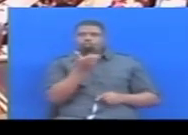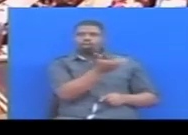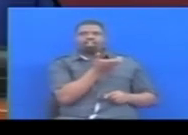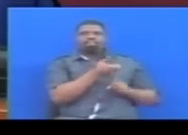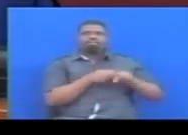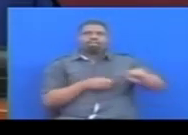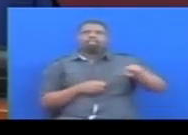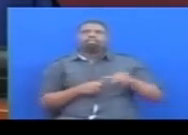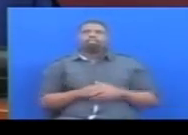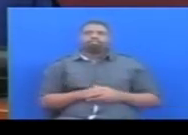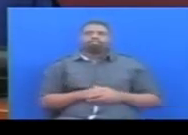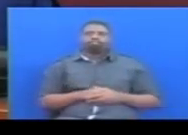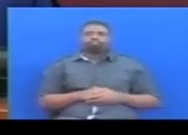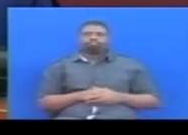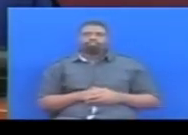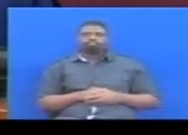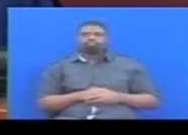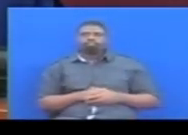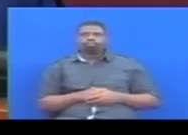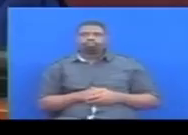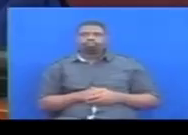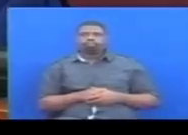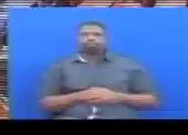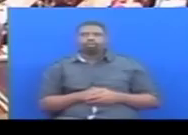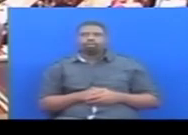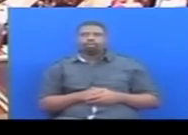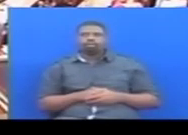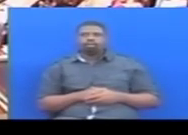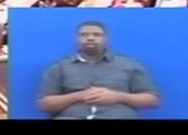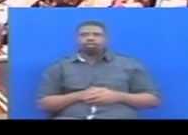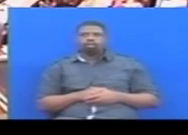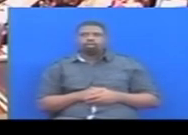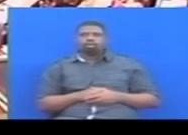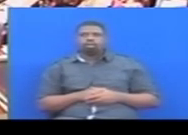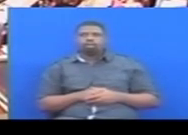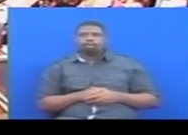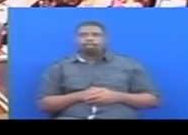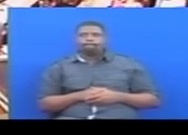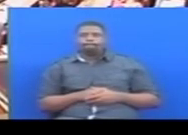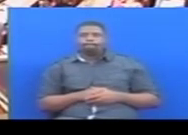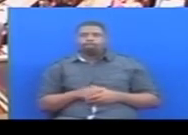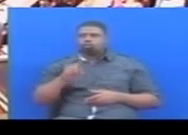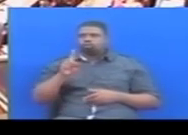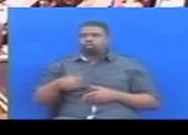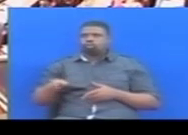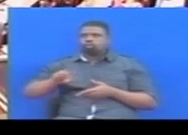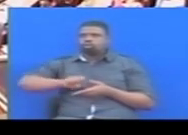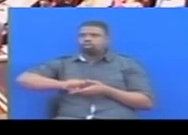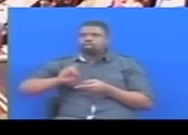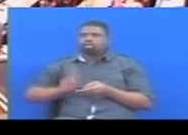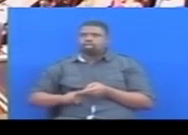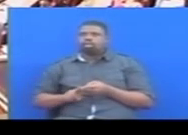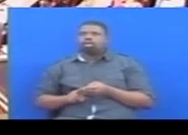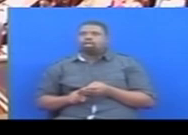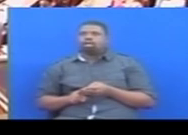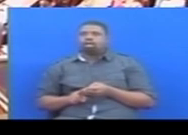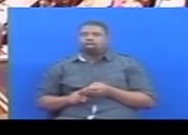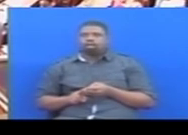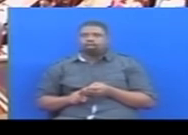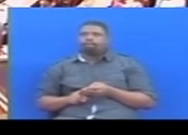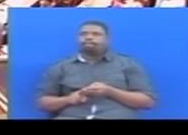Mheshimiwa Ana Lupembe, swali la nyongeza. Mheshimiwa Naibu Spika, nakushukuru kwa kunipa nafasi ya kuuliza